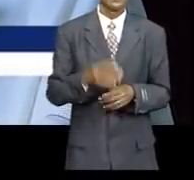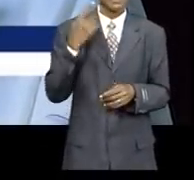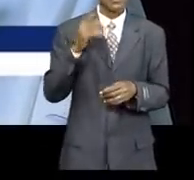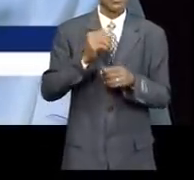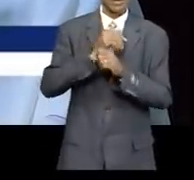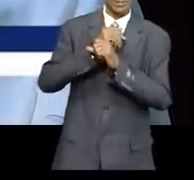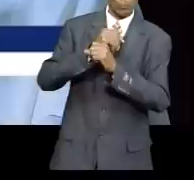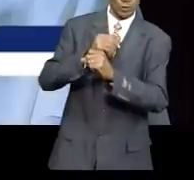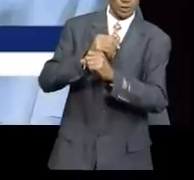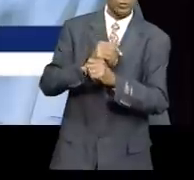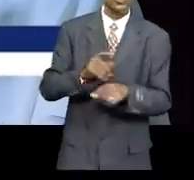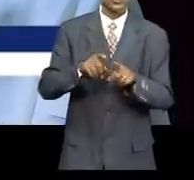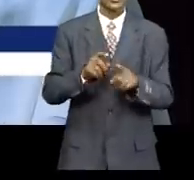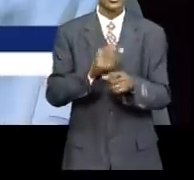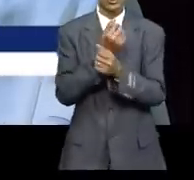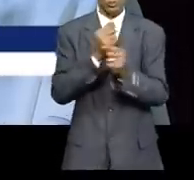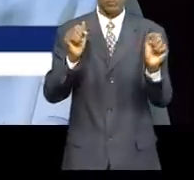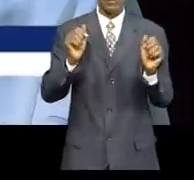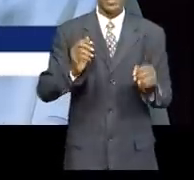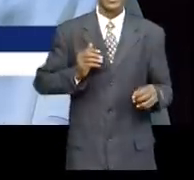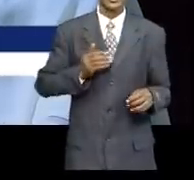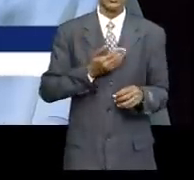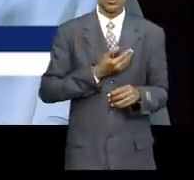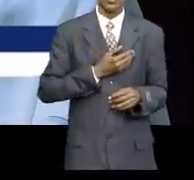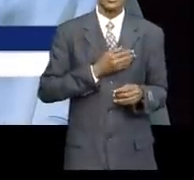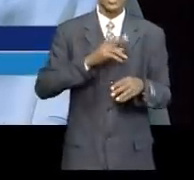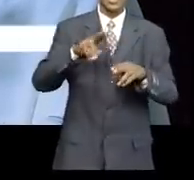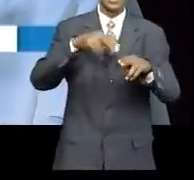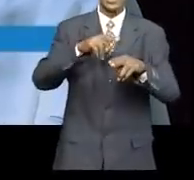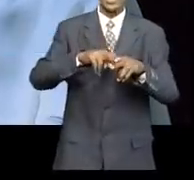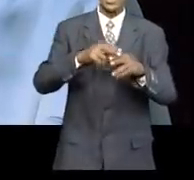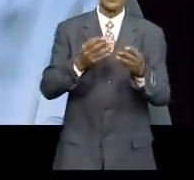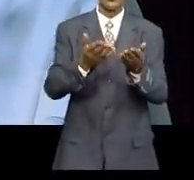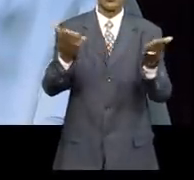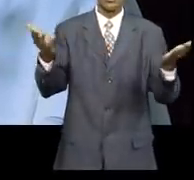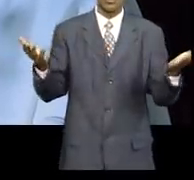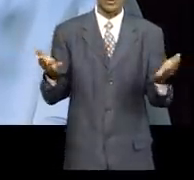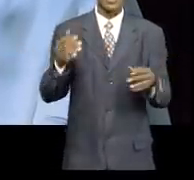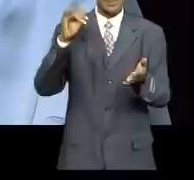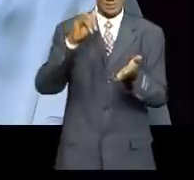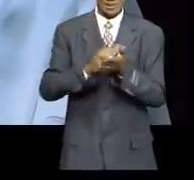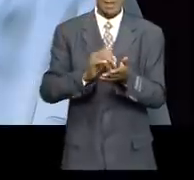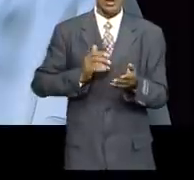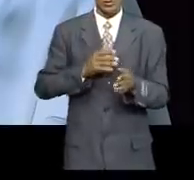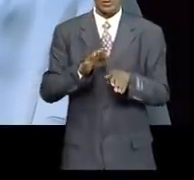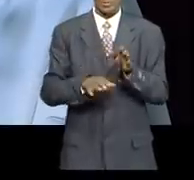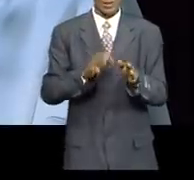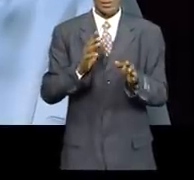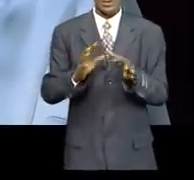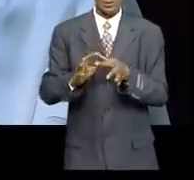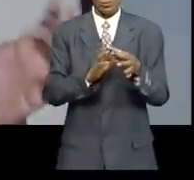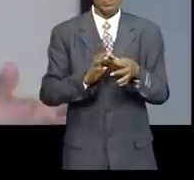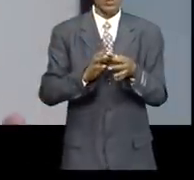à la sauvegarde de notre maison commune est une marque de notre communion envers le Saint-Père et entre